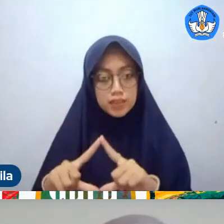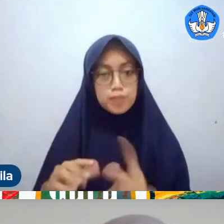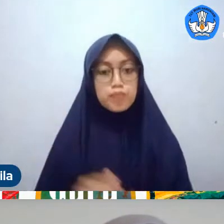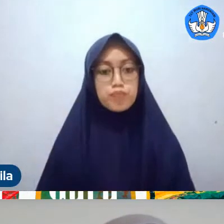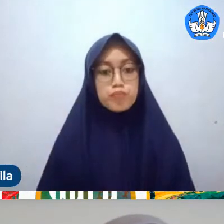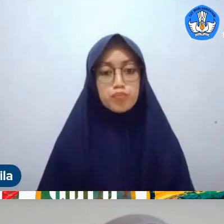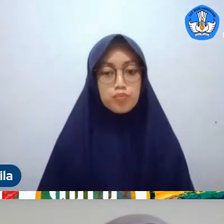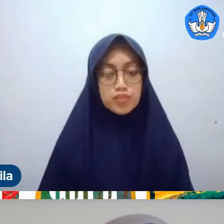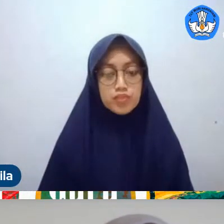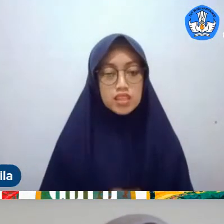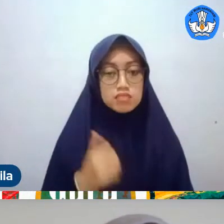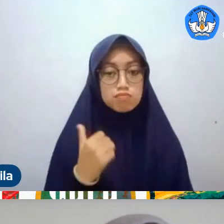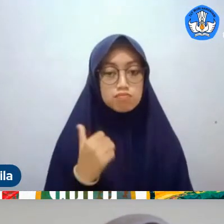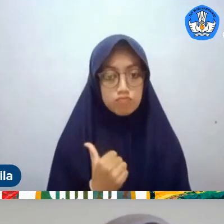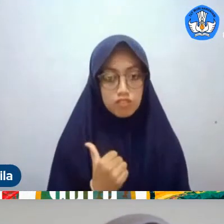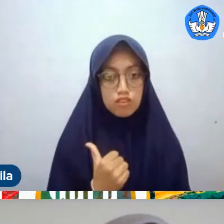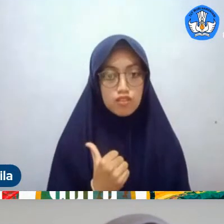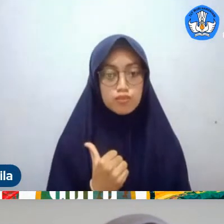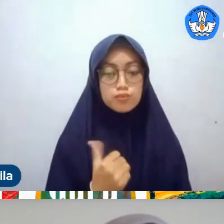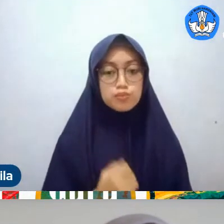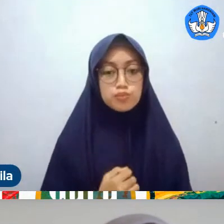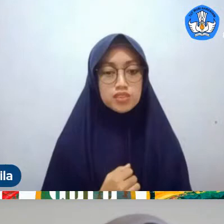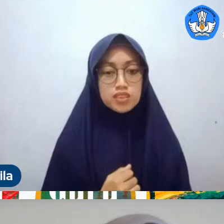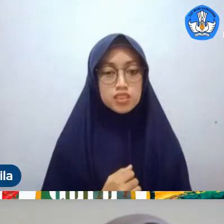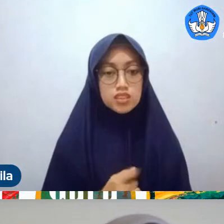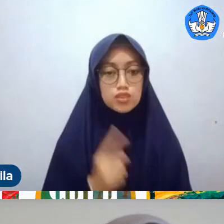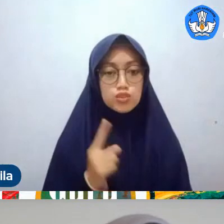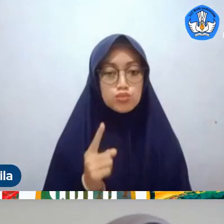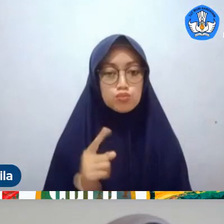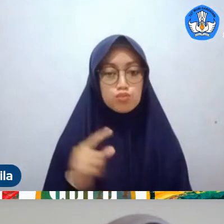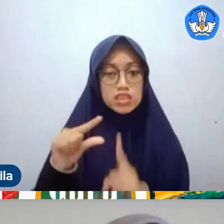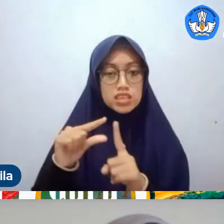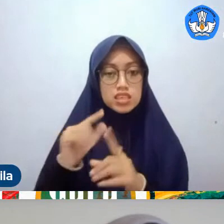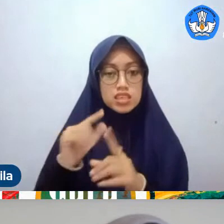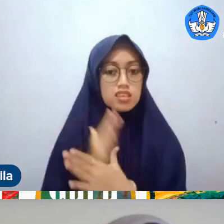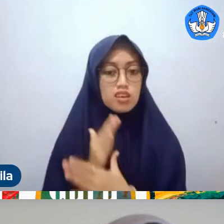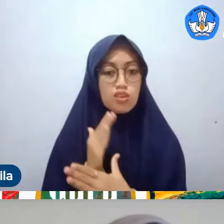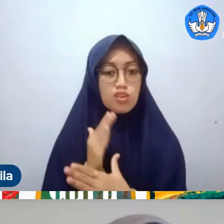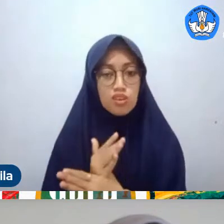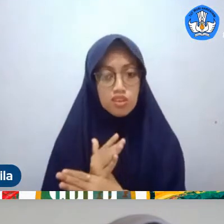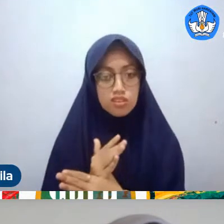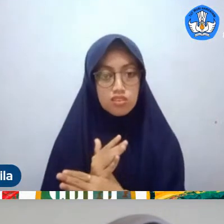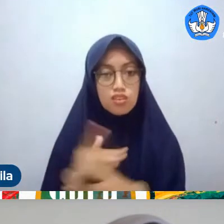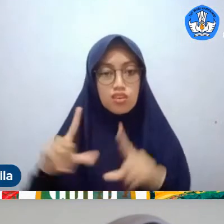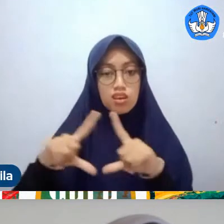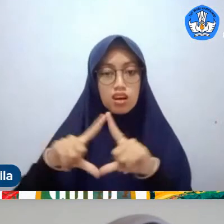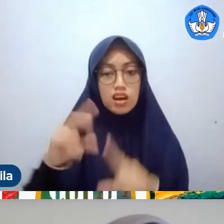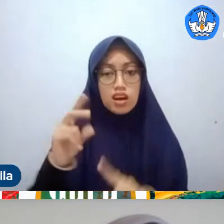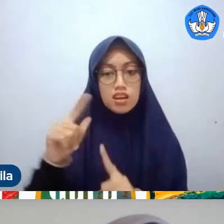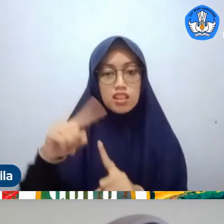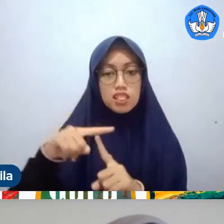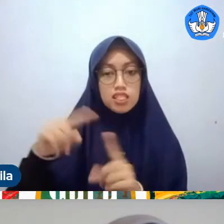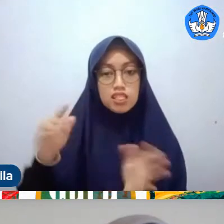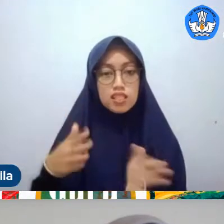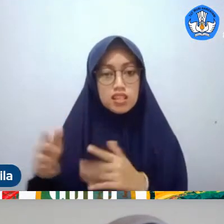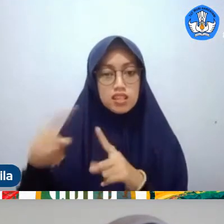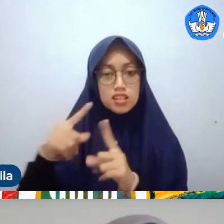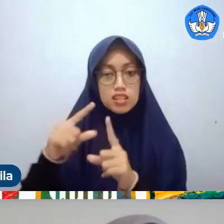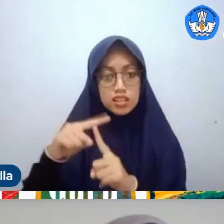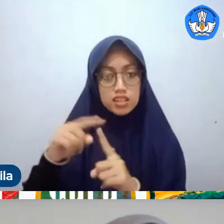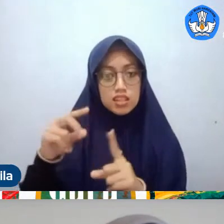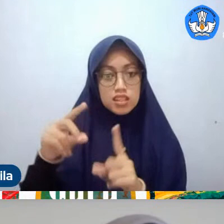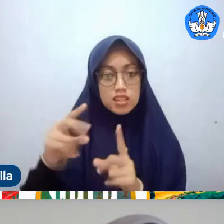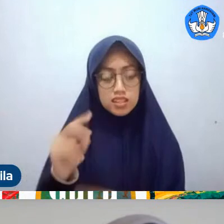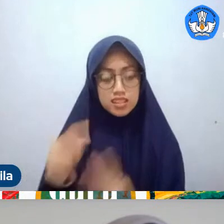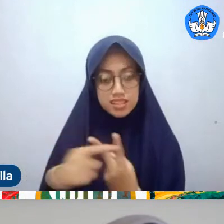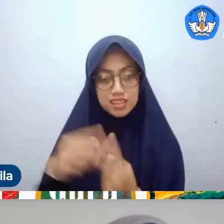Kak Tia ini adalah psikolog dan praktisi art terapi. Beliau adalah lulusan